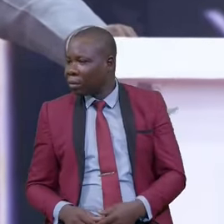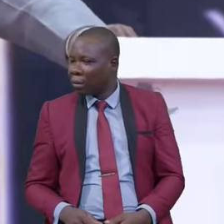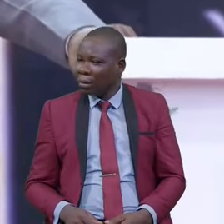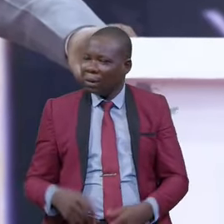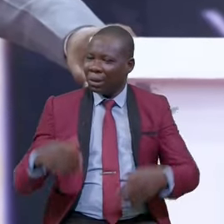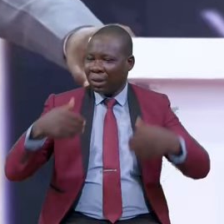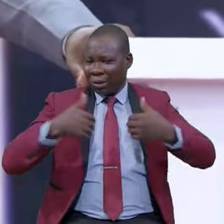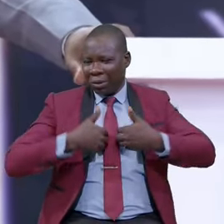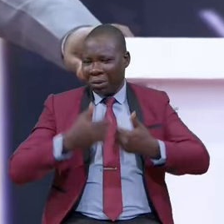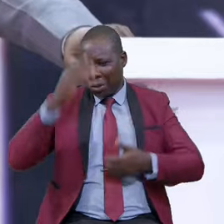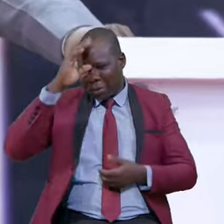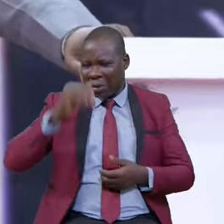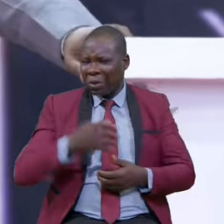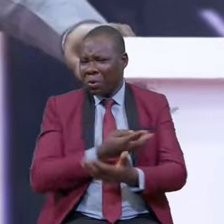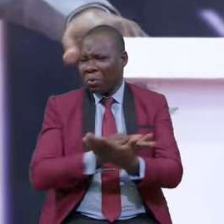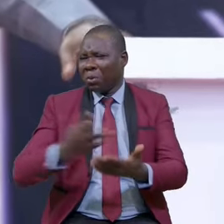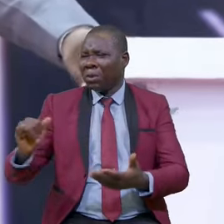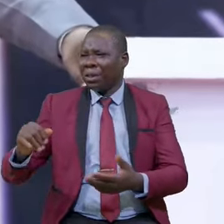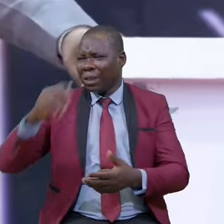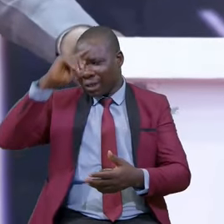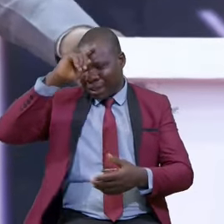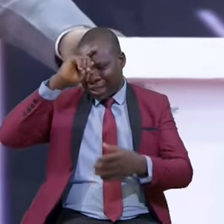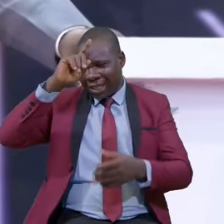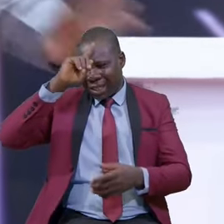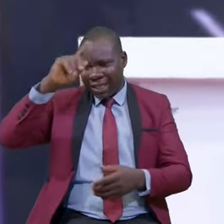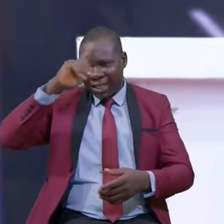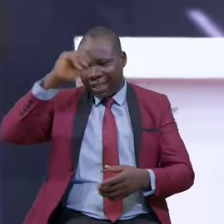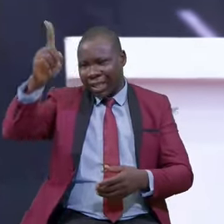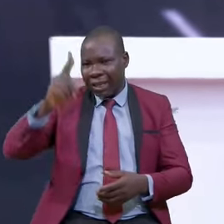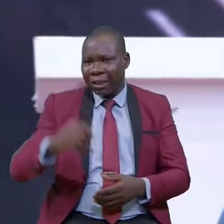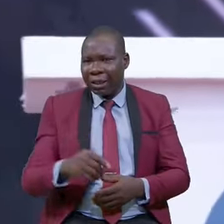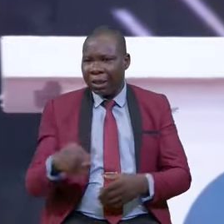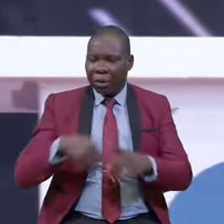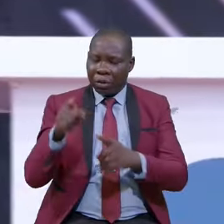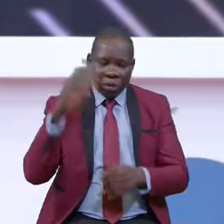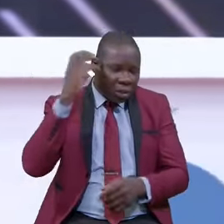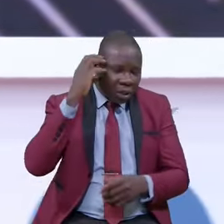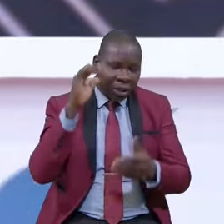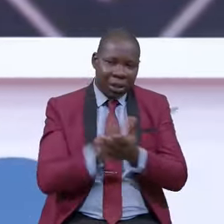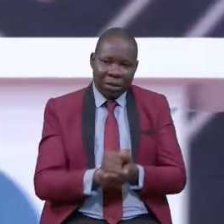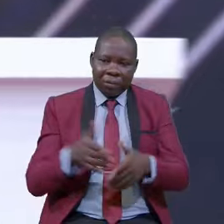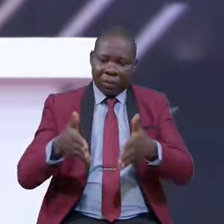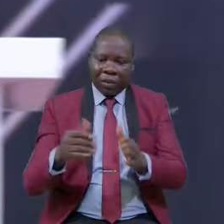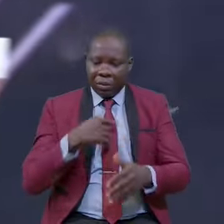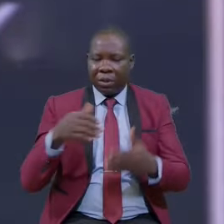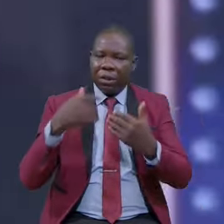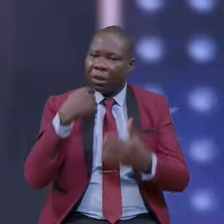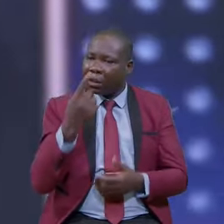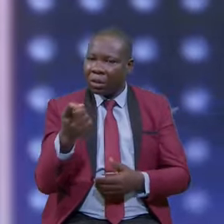il gaspille son temps, il gaspille sa vie. Et quand tu entends ça, laisse-moi te dire,